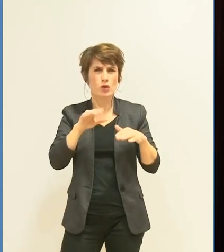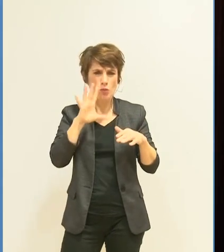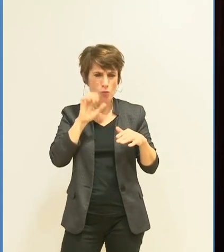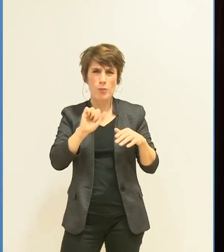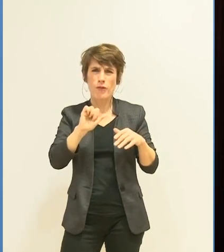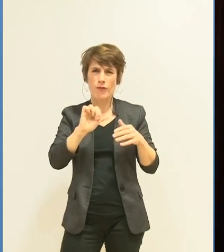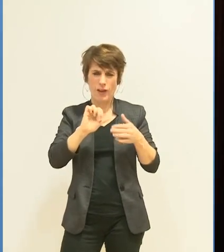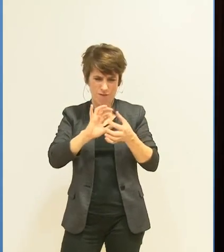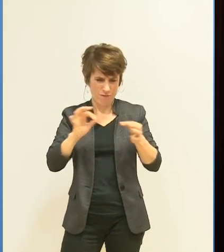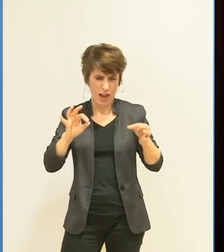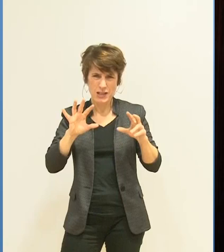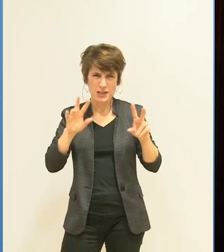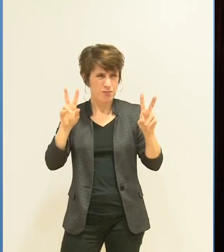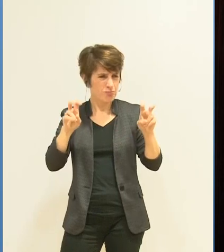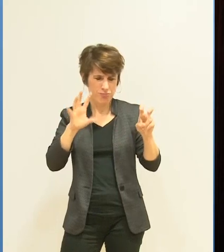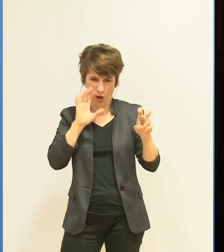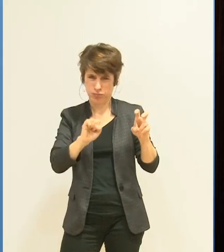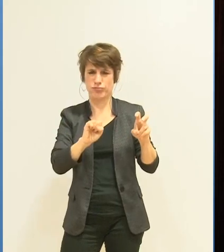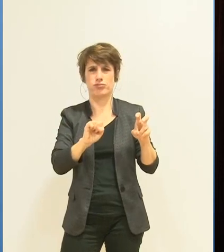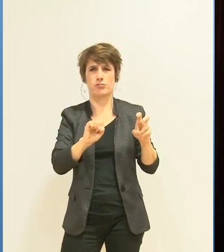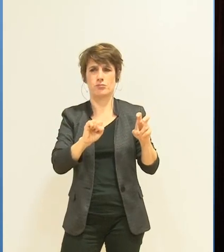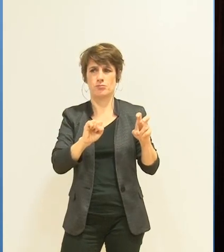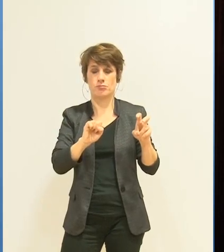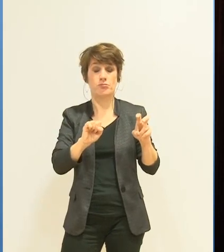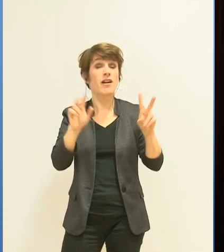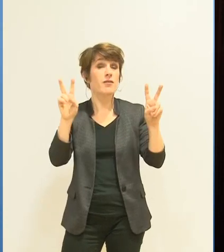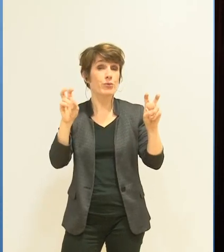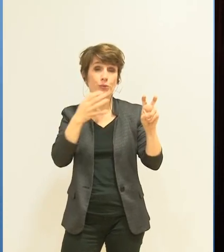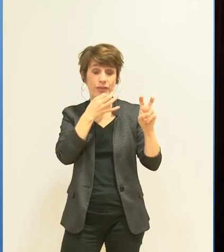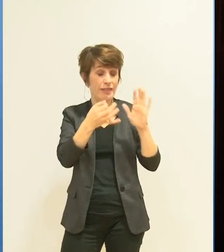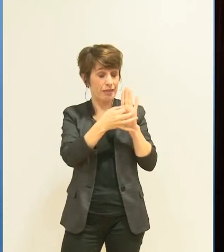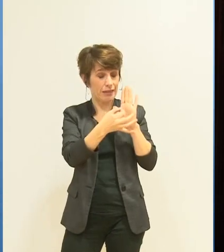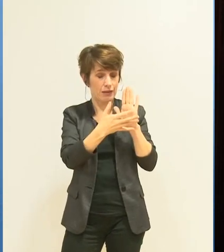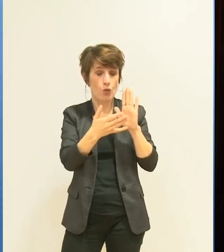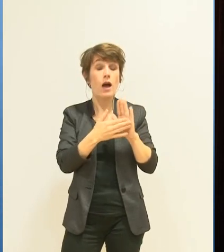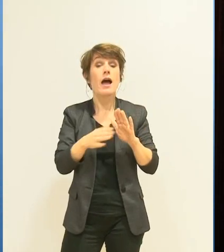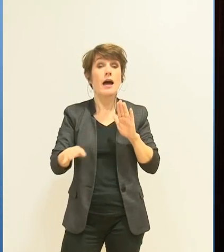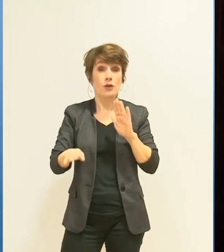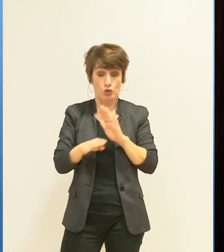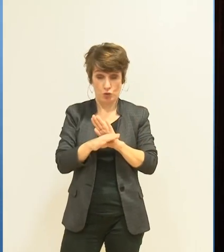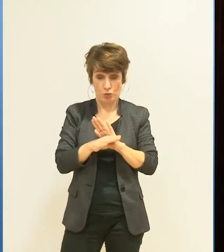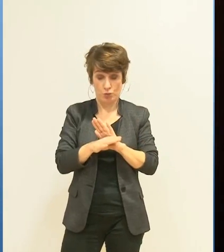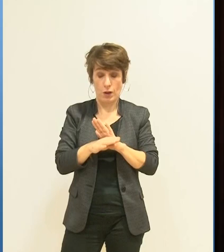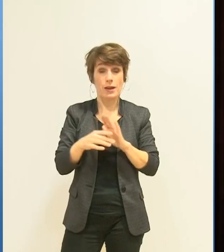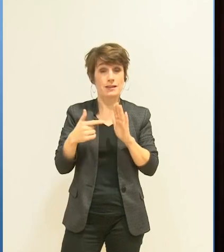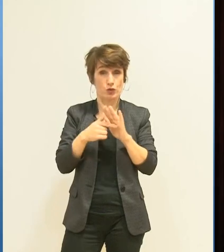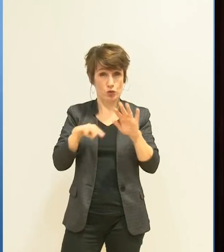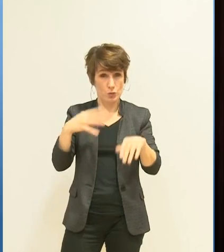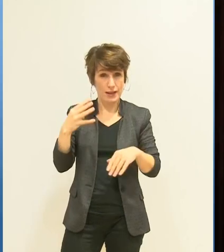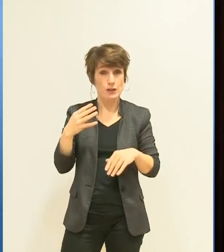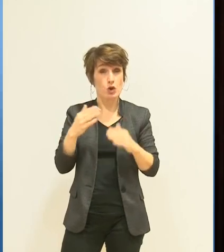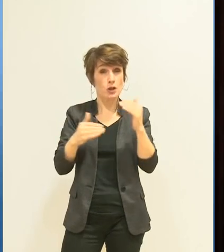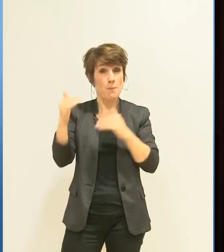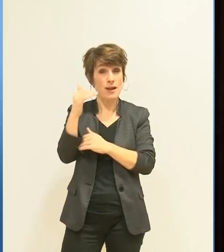une fois pour toutes je sais pas dès 2014 la majorité municipale a pris la décision difficile de ne pas utiliser